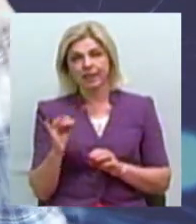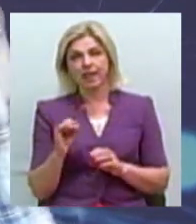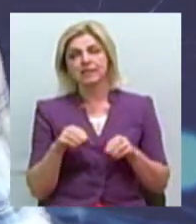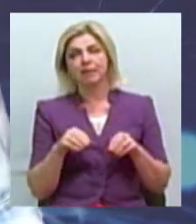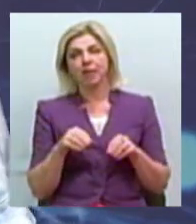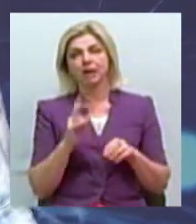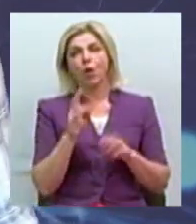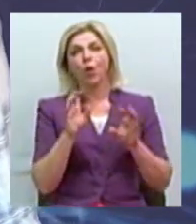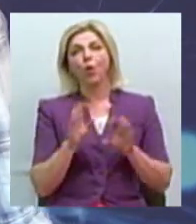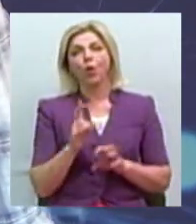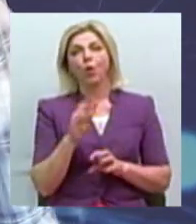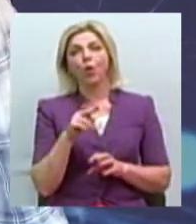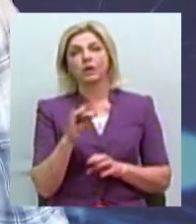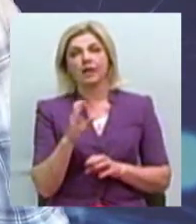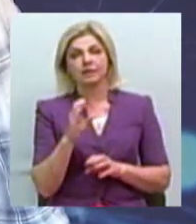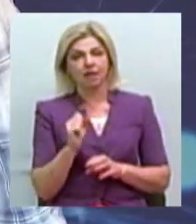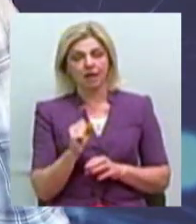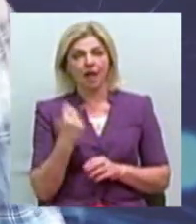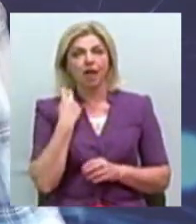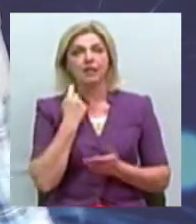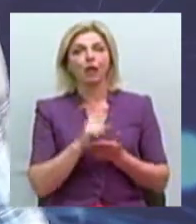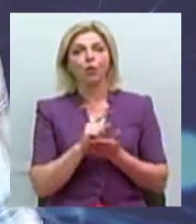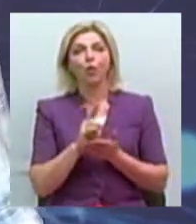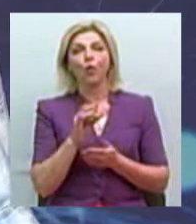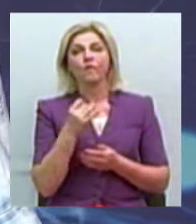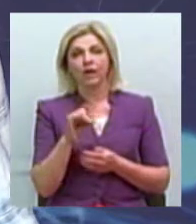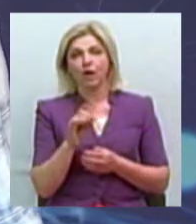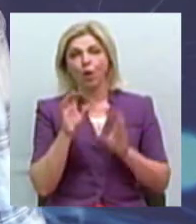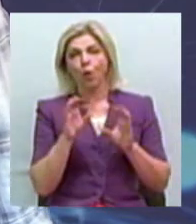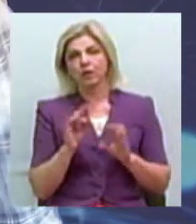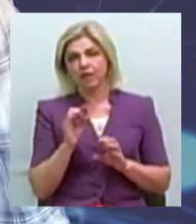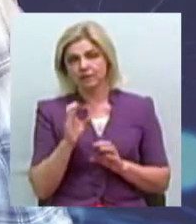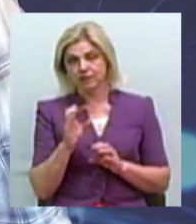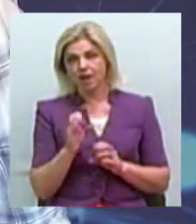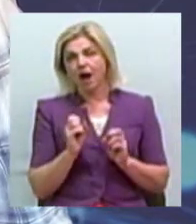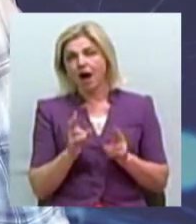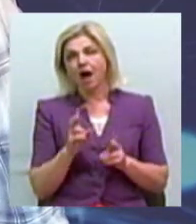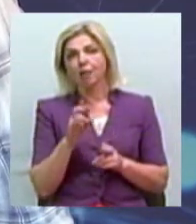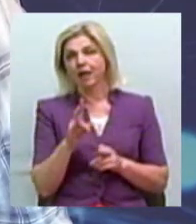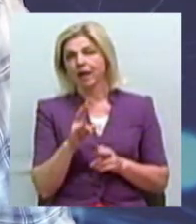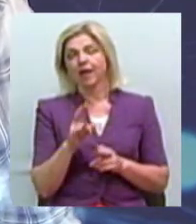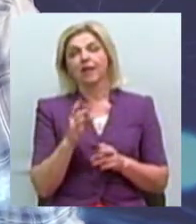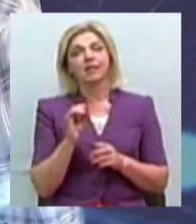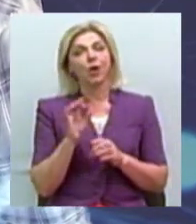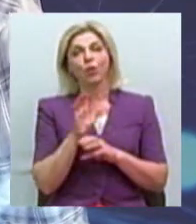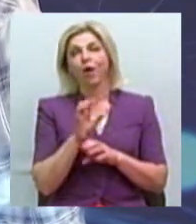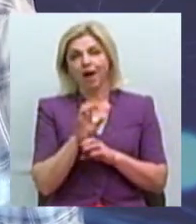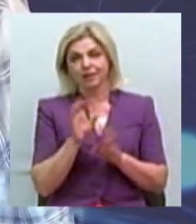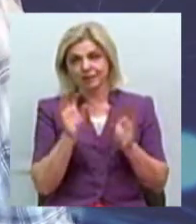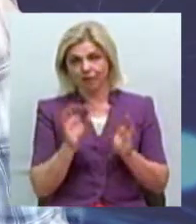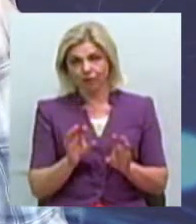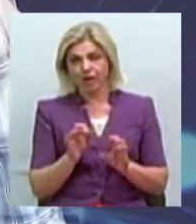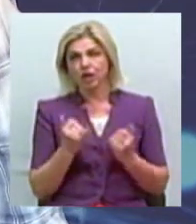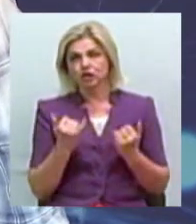кодекса, Налогового кодекса, как бы его не ругали, а он сейчас, ну, настолько